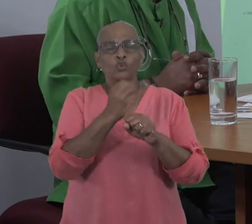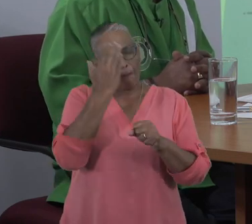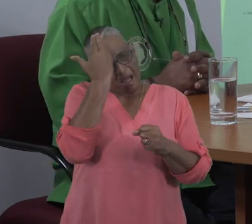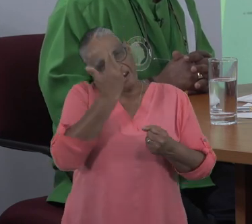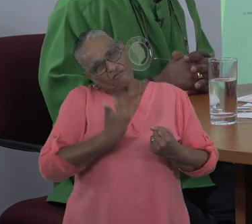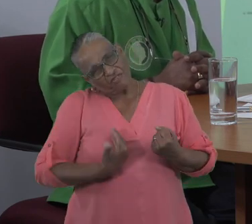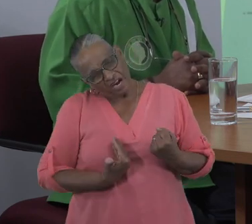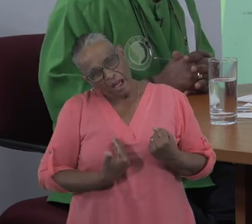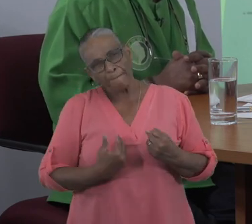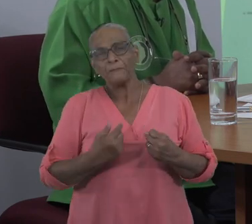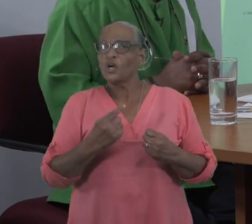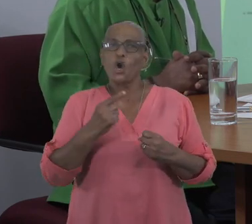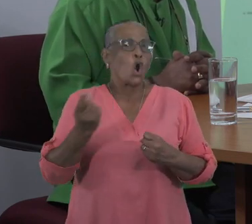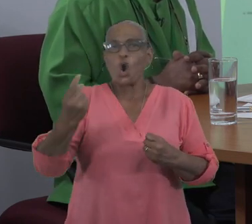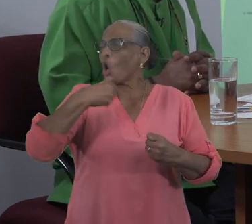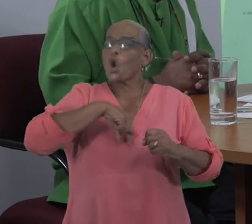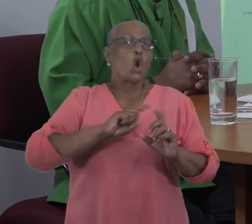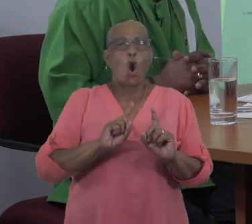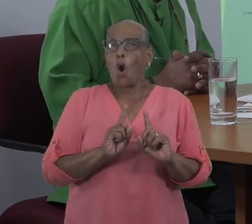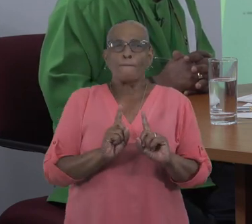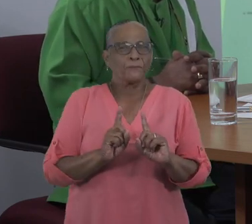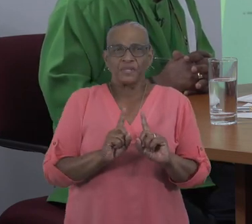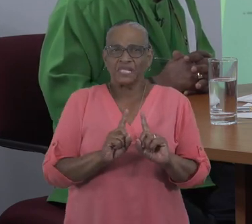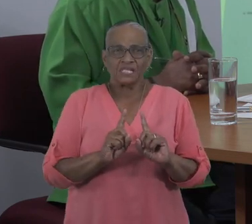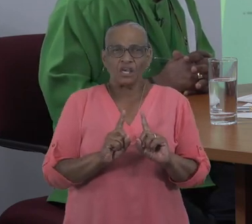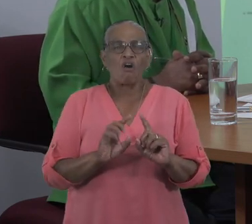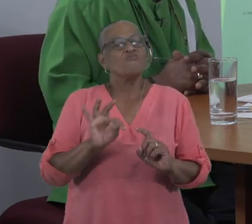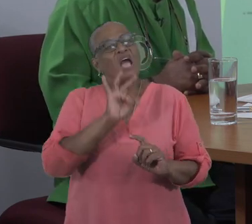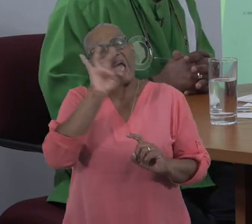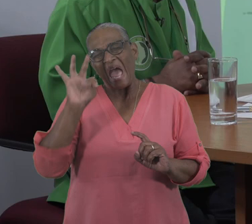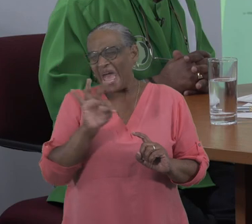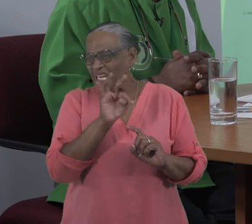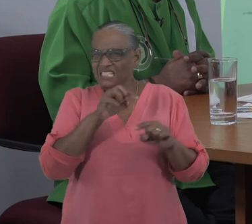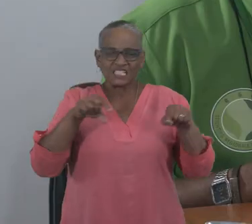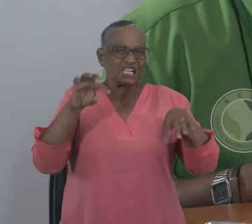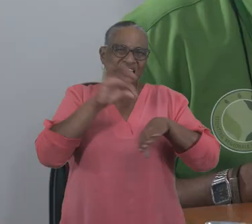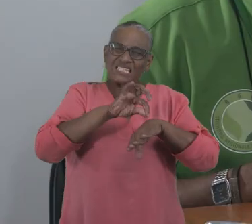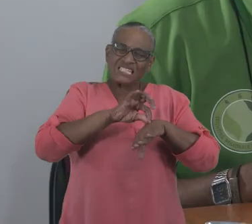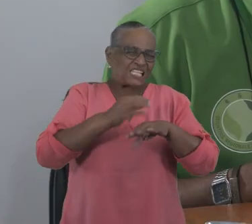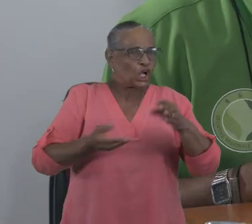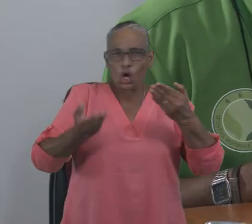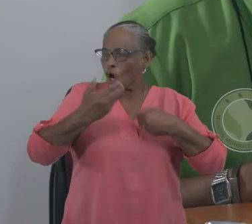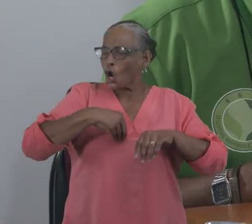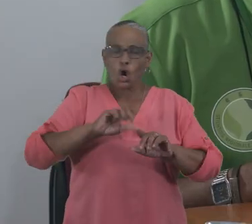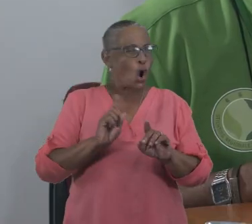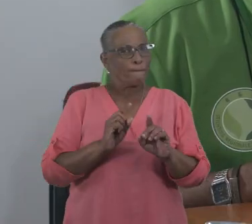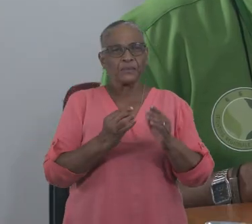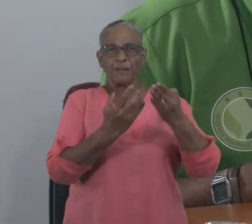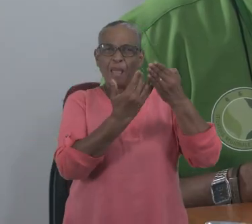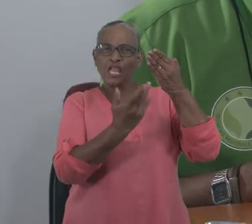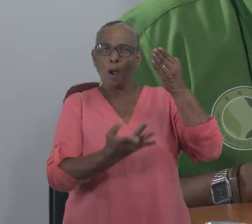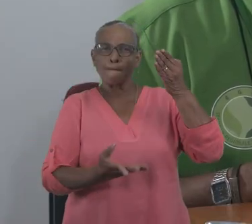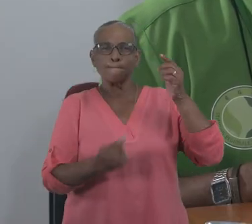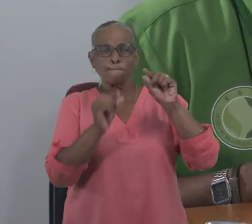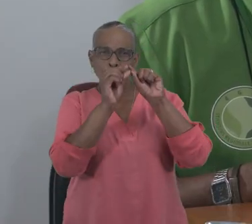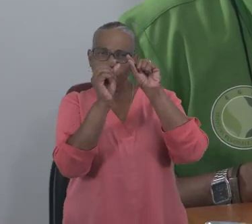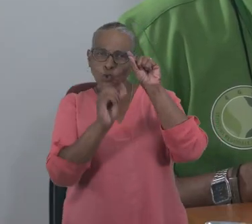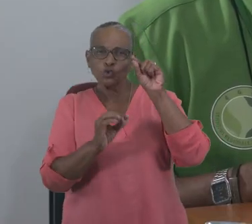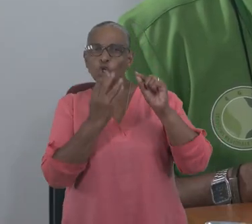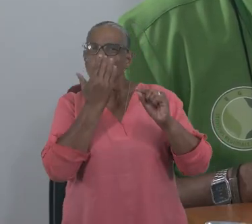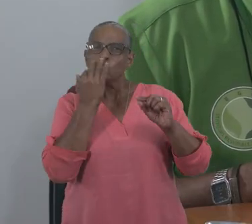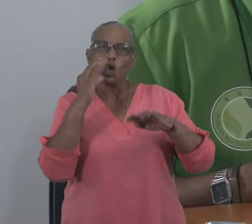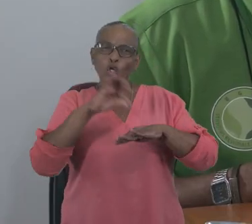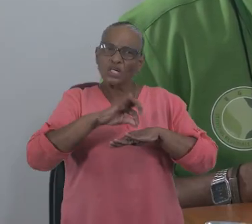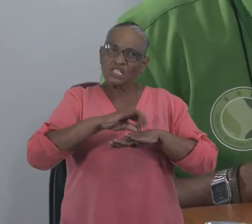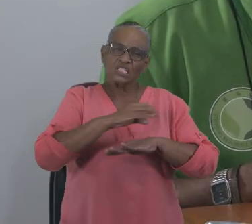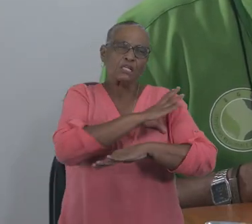een beroerte voor te zijn. Om ervoor te zorgen dat je geen beroerte krijgt of ernstige ziektes aan de bloedvaten. Ik zei